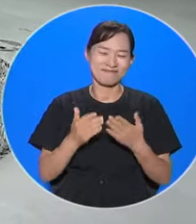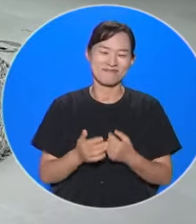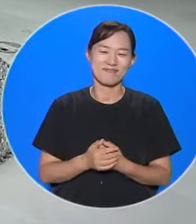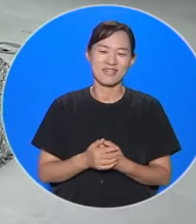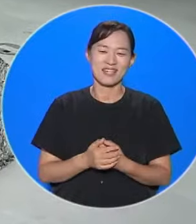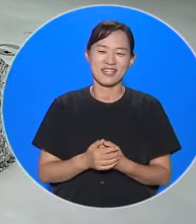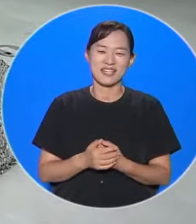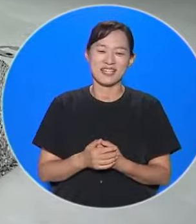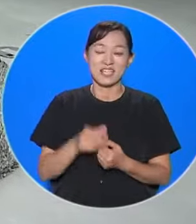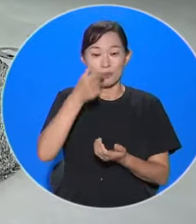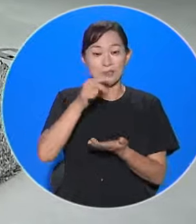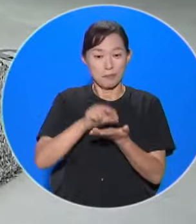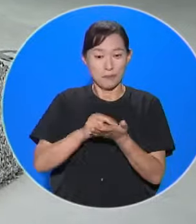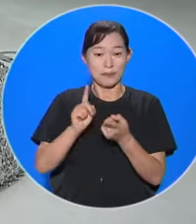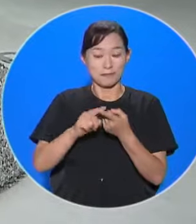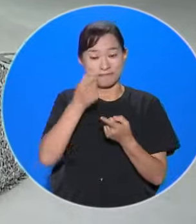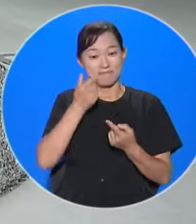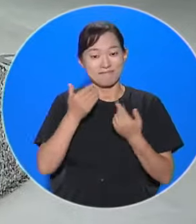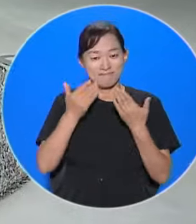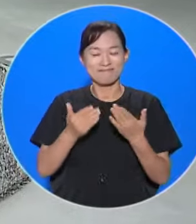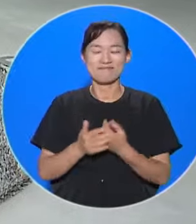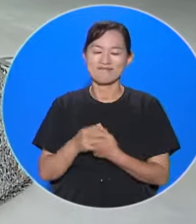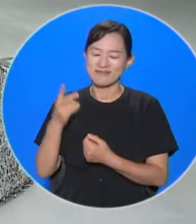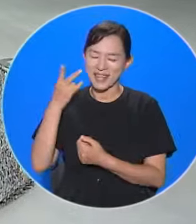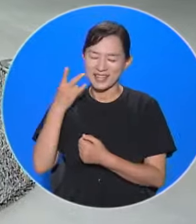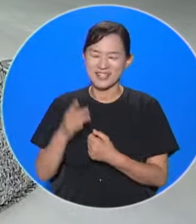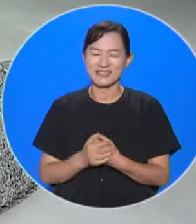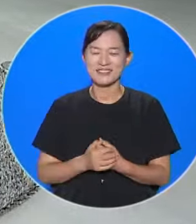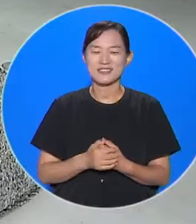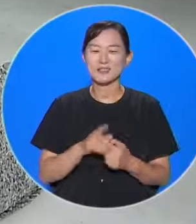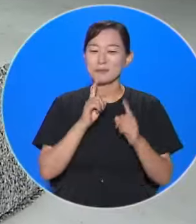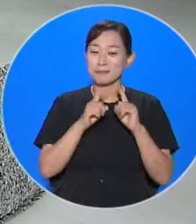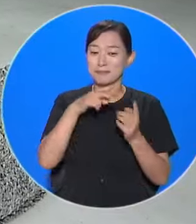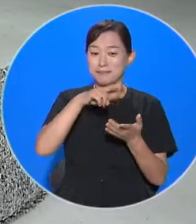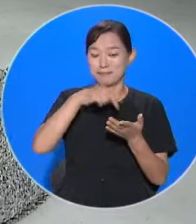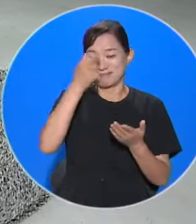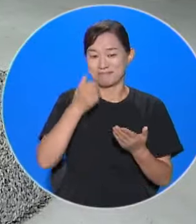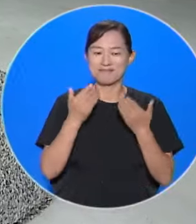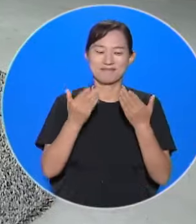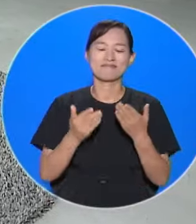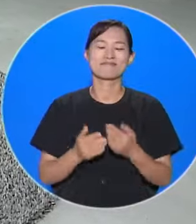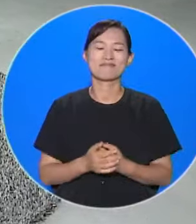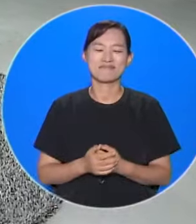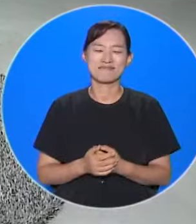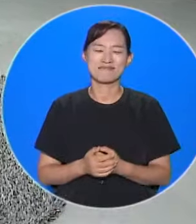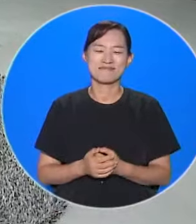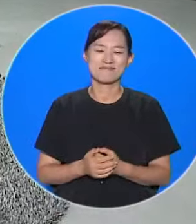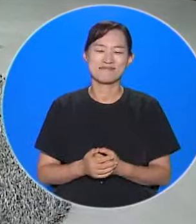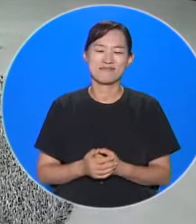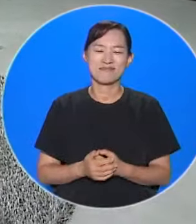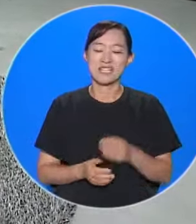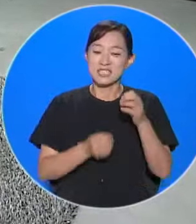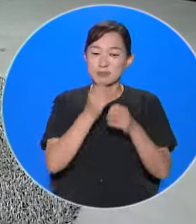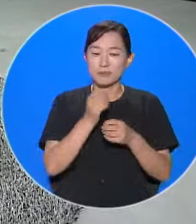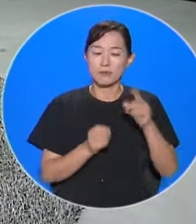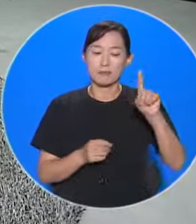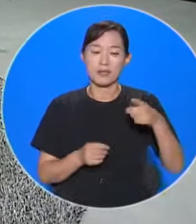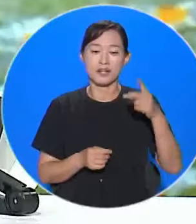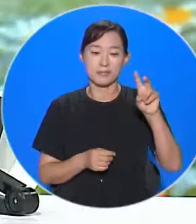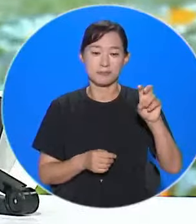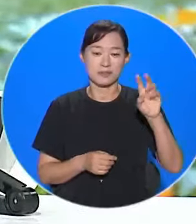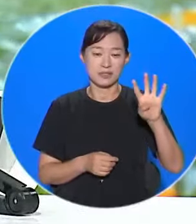말씀해 주신 기도 제목 가지고 제가 이제 기도할게요. 네. 네, 제가 말씀 한 구절 읽고 기도할게요. 네. 네, 시편